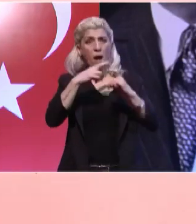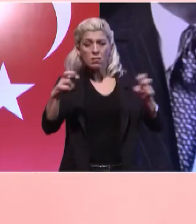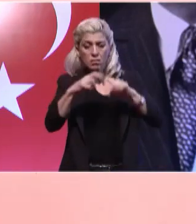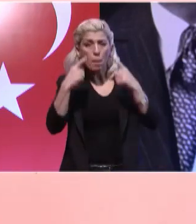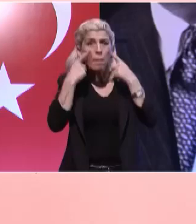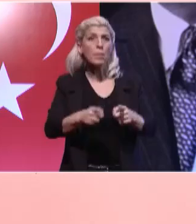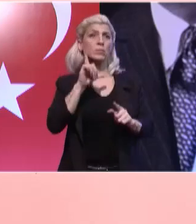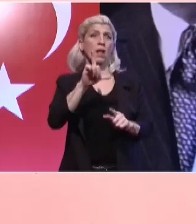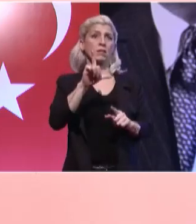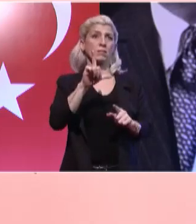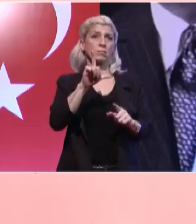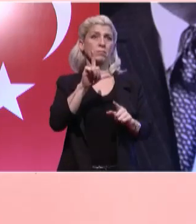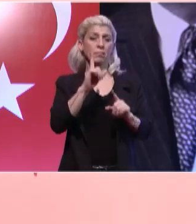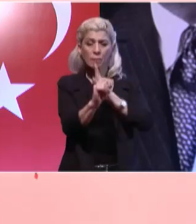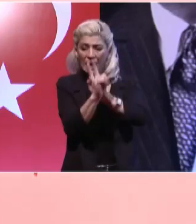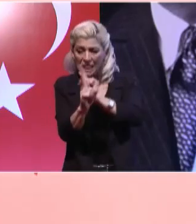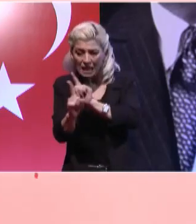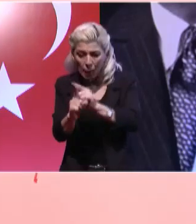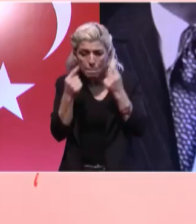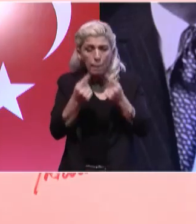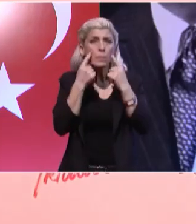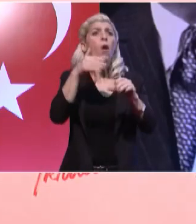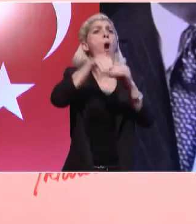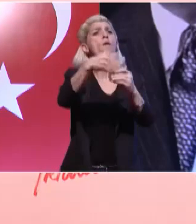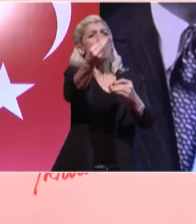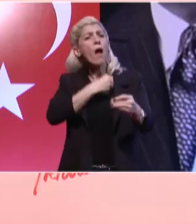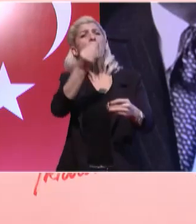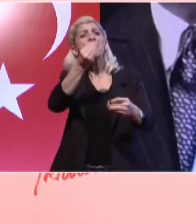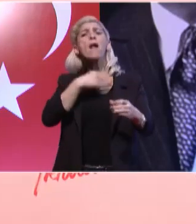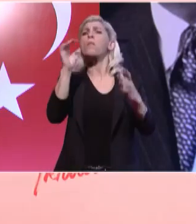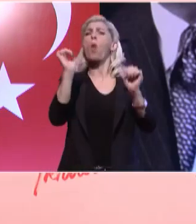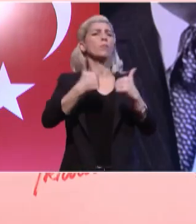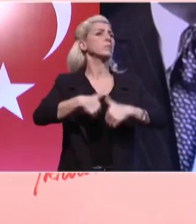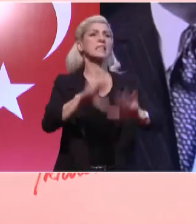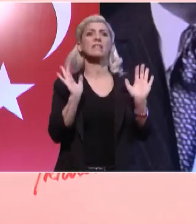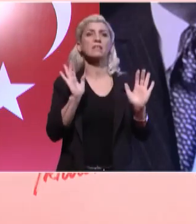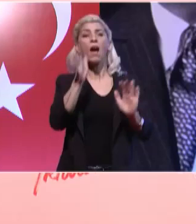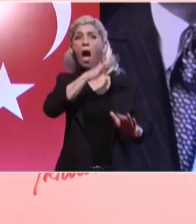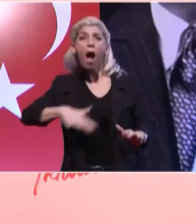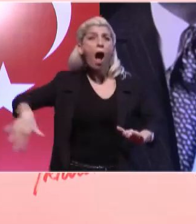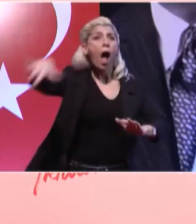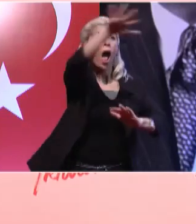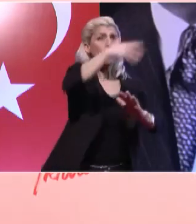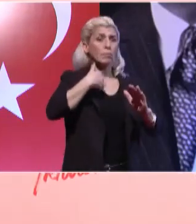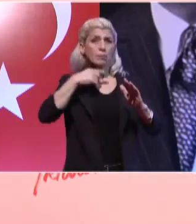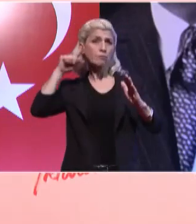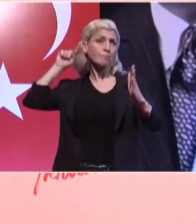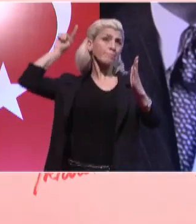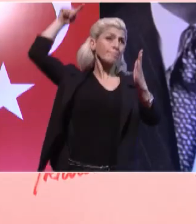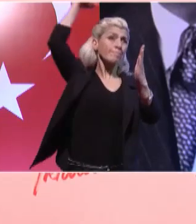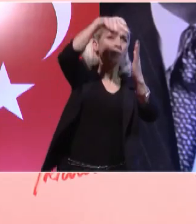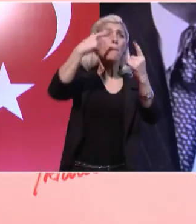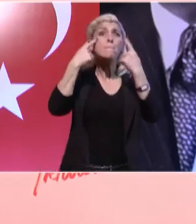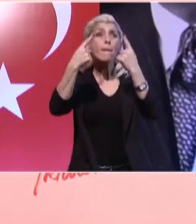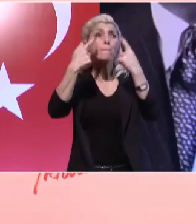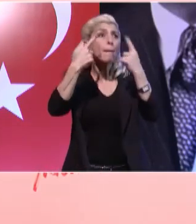Birebir. Bize oy versin veya vermesin. herkese ulaşmak zorundayız. Her